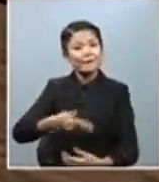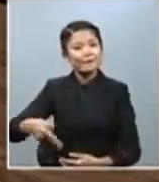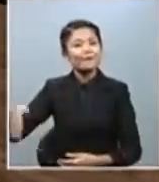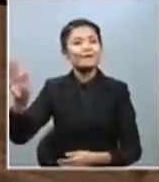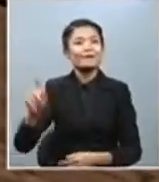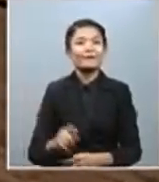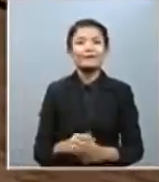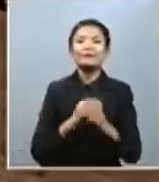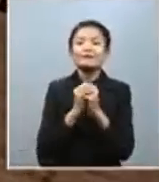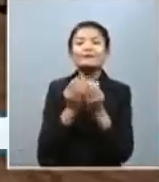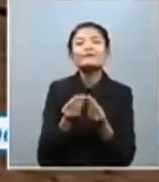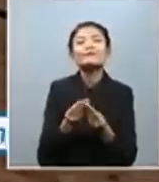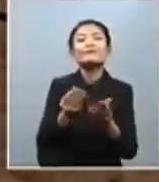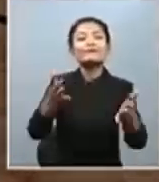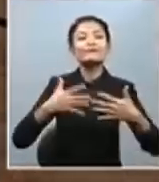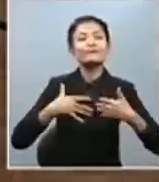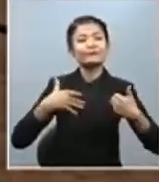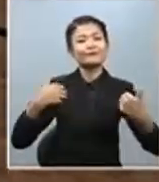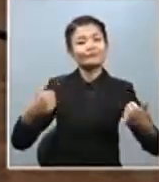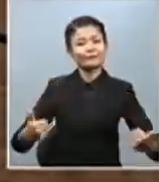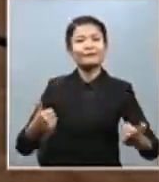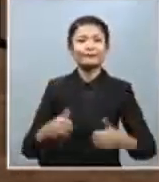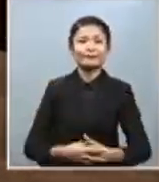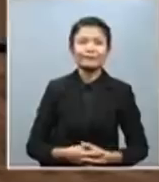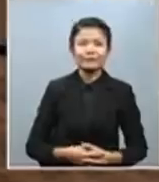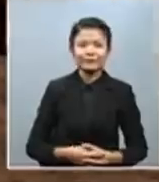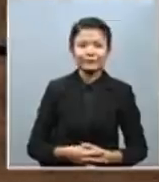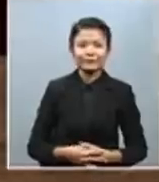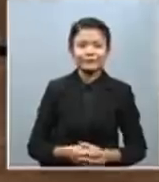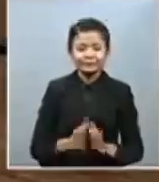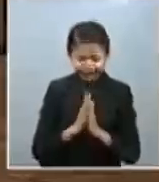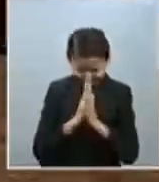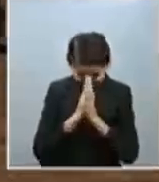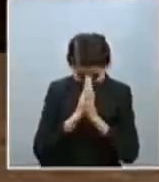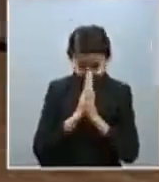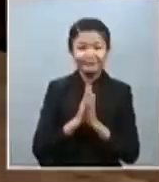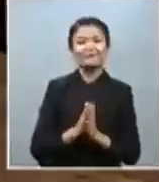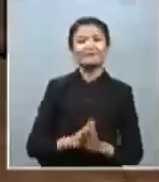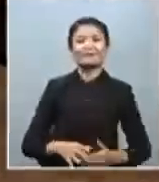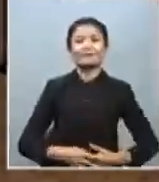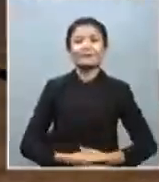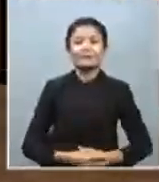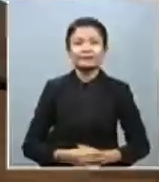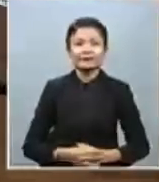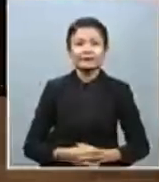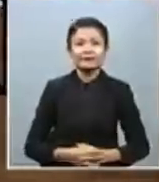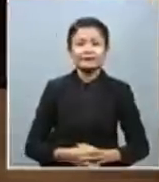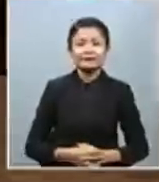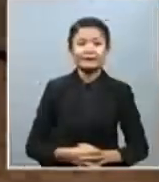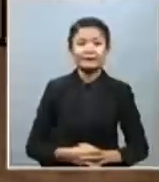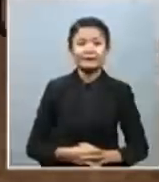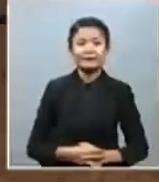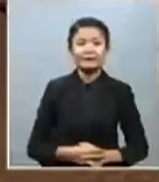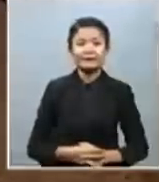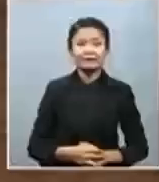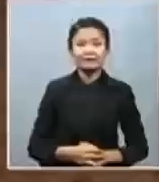อีซินดีหัวชายอ่างเป่าตัวไก่สวัสดีจ้าจุ๊บจุ๊บอู้กลัวตาเย็นที่ชวนเย็น